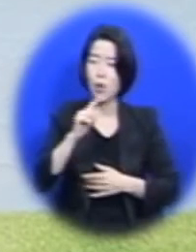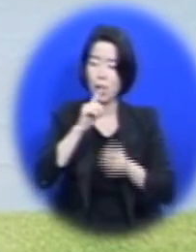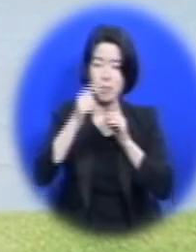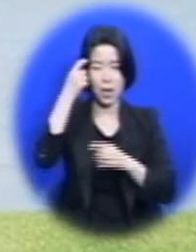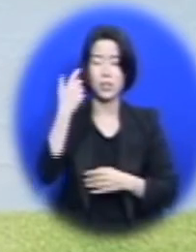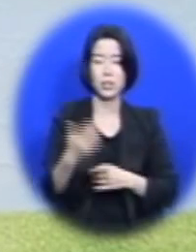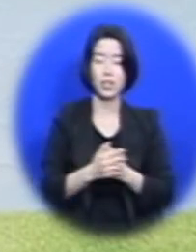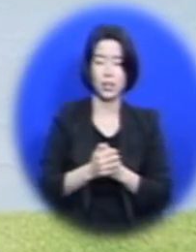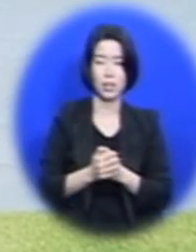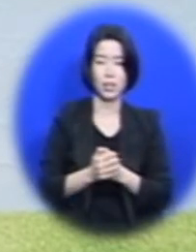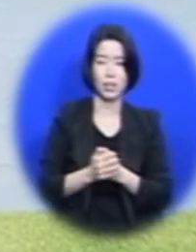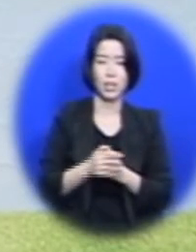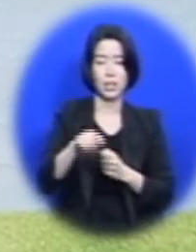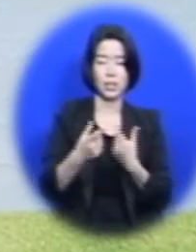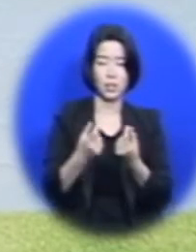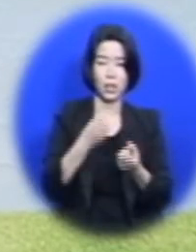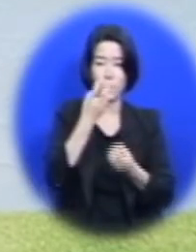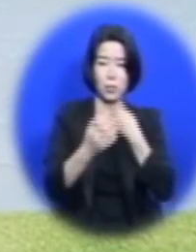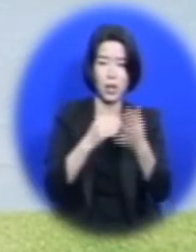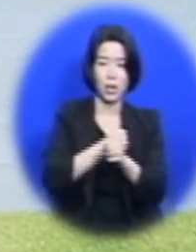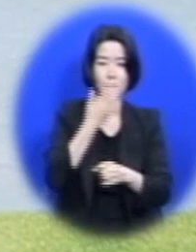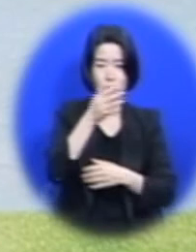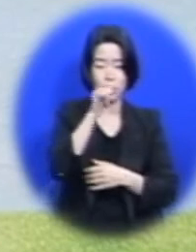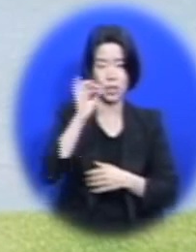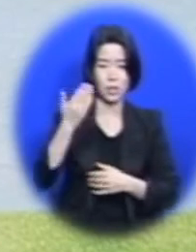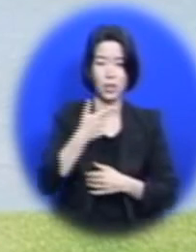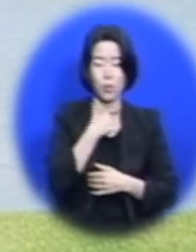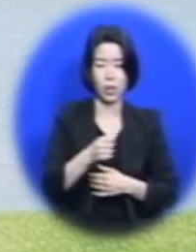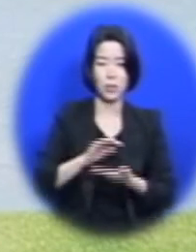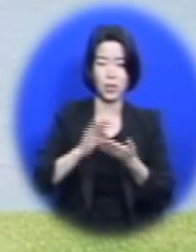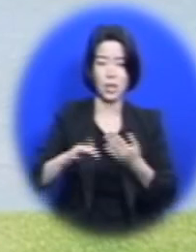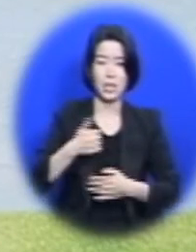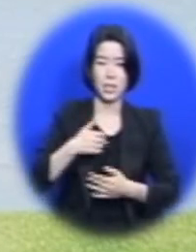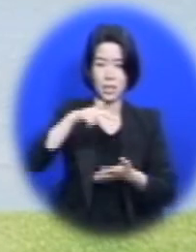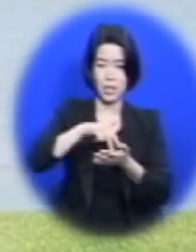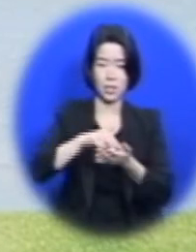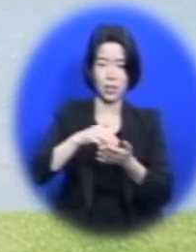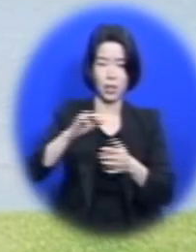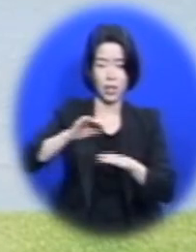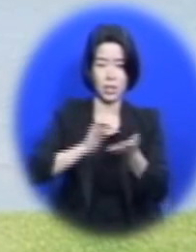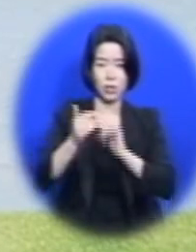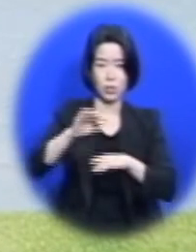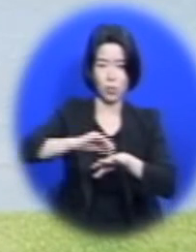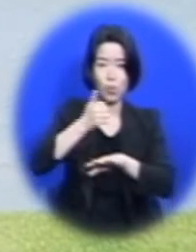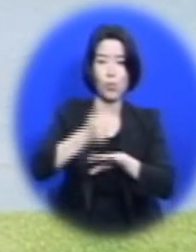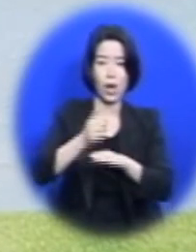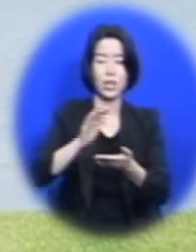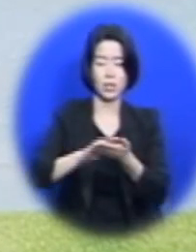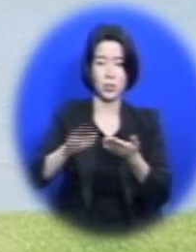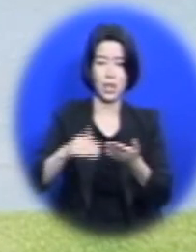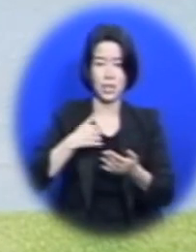하시겠어요? 그렇게 고백할 수 있게 되기를 바랍니다. 저에게 있어서 예수님은 왕이십니다. 제게